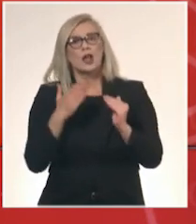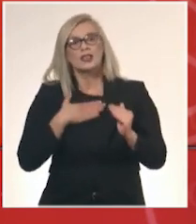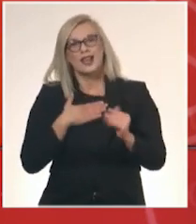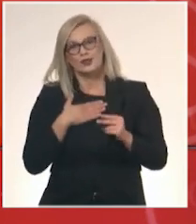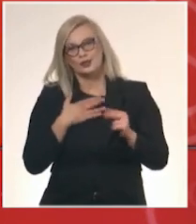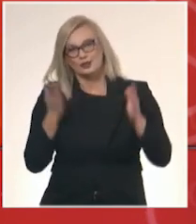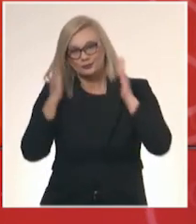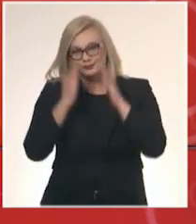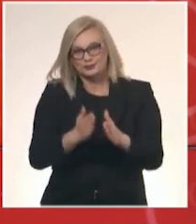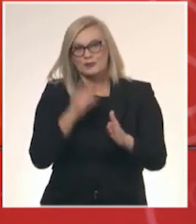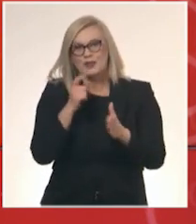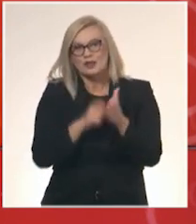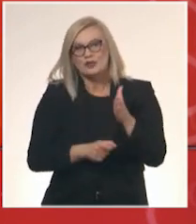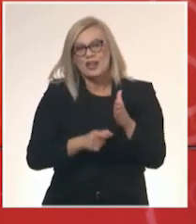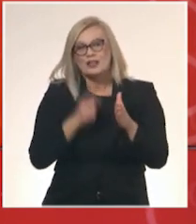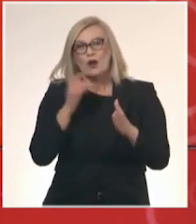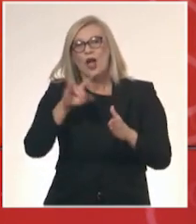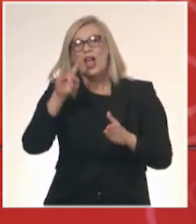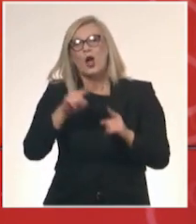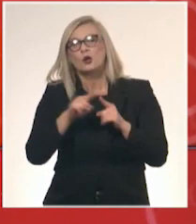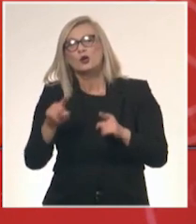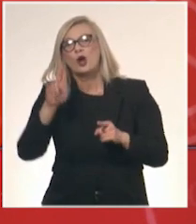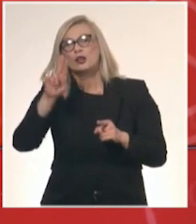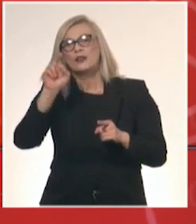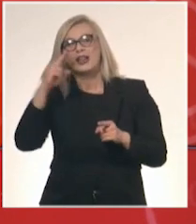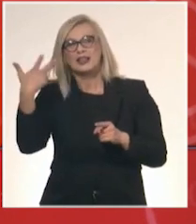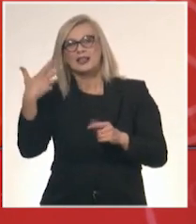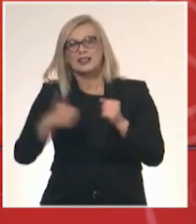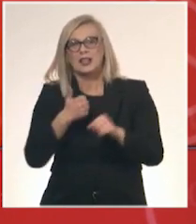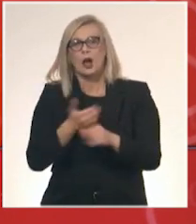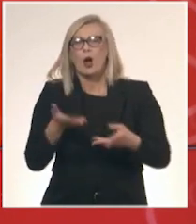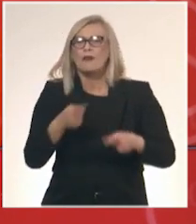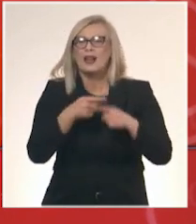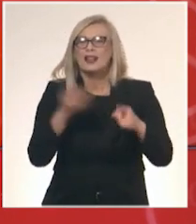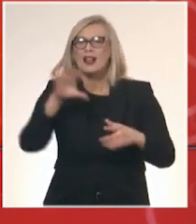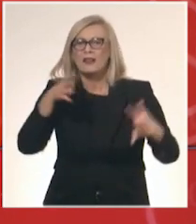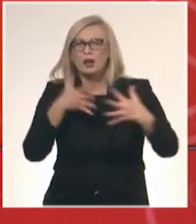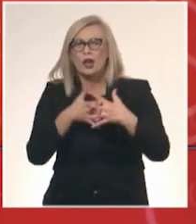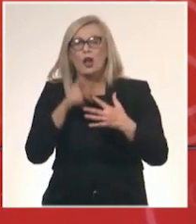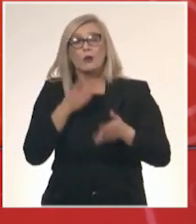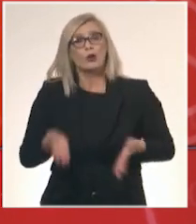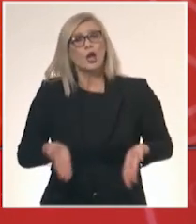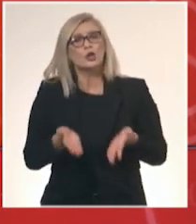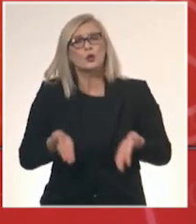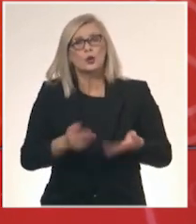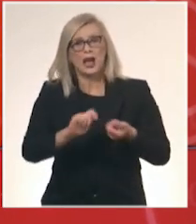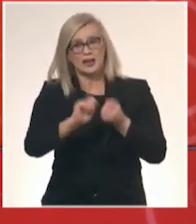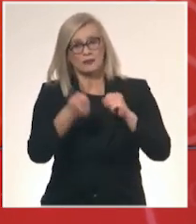за членство во Европската унија до 2030 година. Ова е делот од евроинтеграциите кој практично ги турка реформите